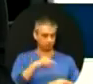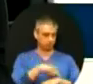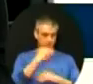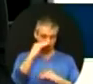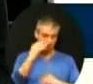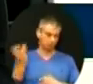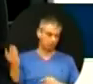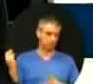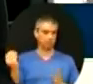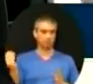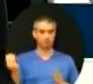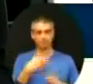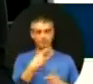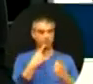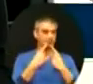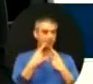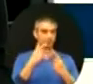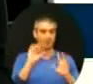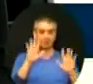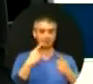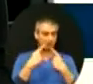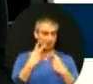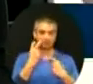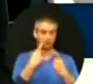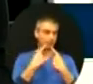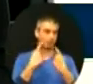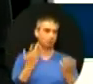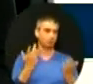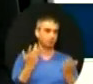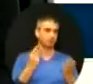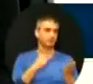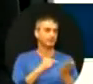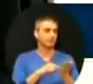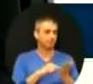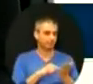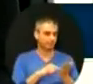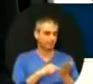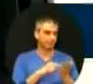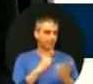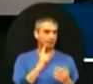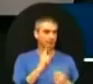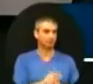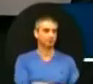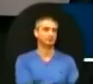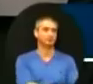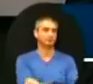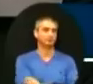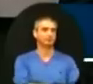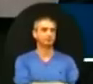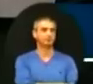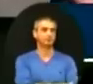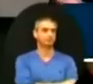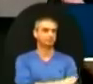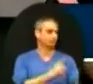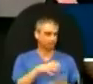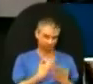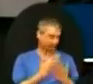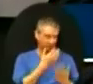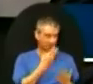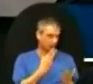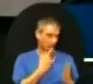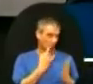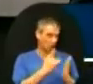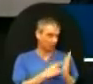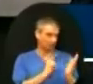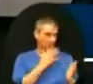הזמן, נכנסים שם למשל דיונים, 10 דיונים, 20 דיונים, אז לכן... יש 45 הצעות חוק, אז אני מזכיר, אז